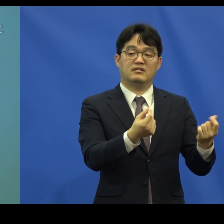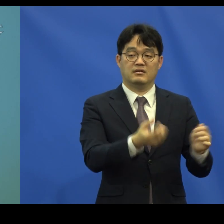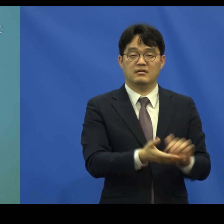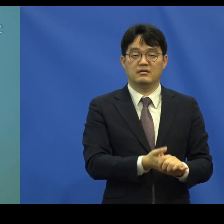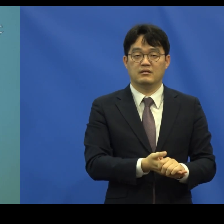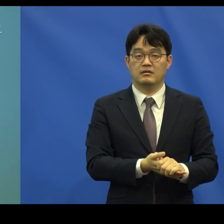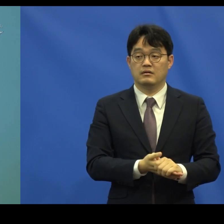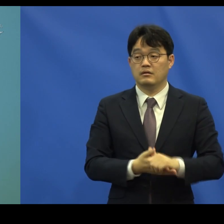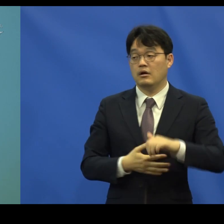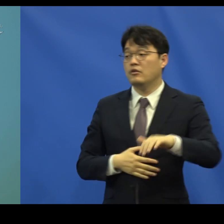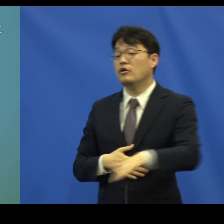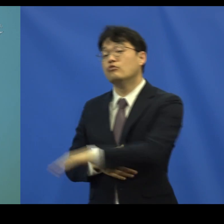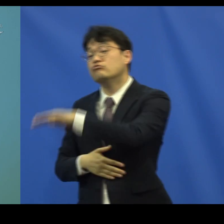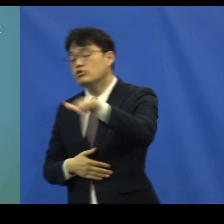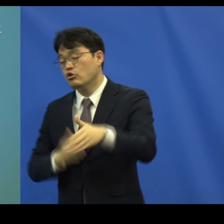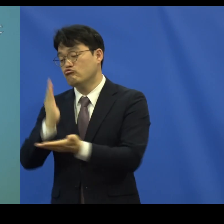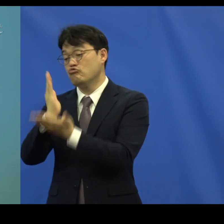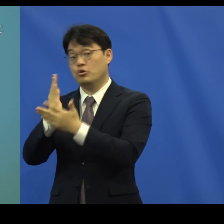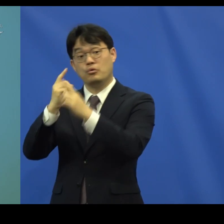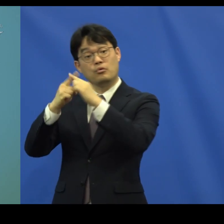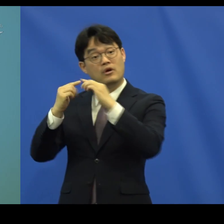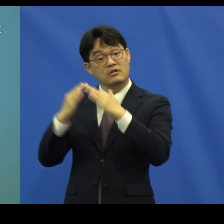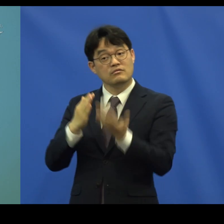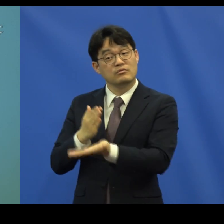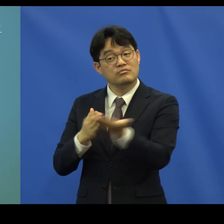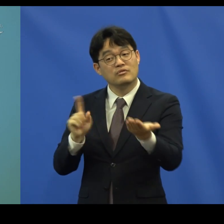그렇지만 좋은 교회예요. 제가